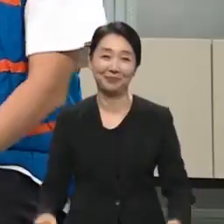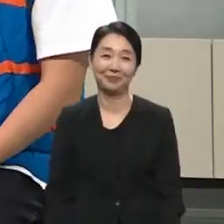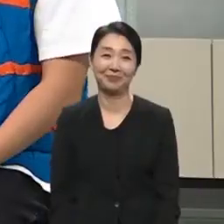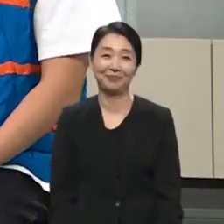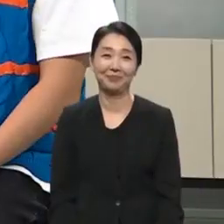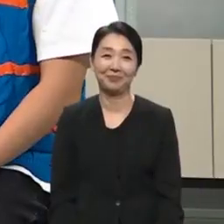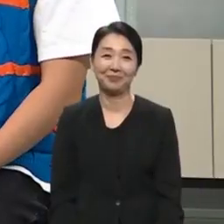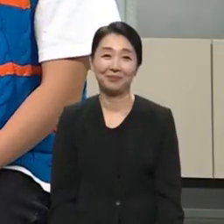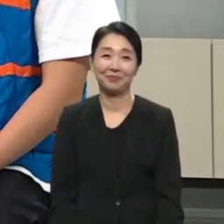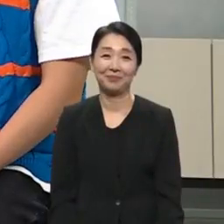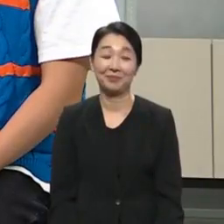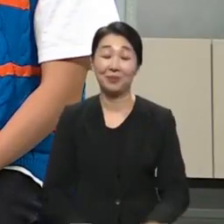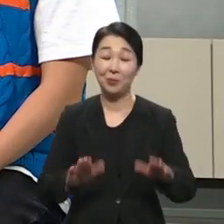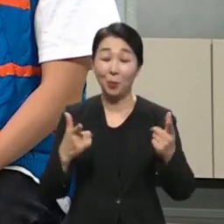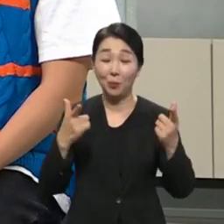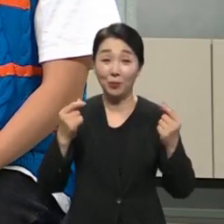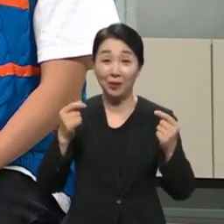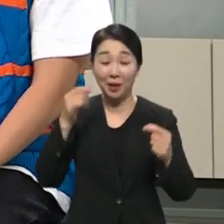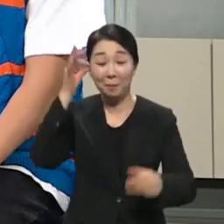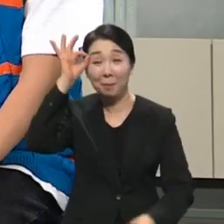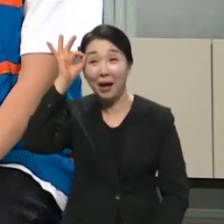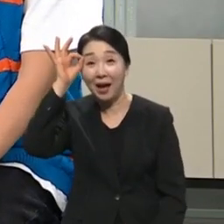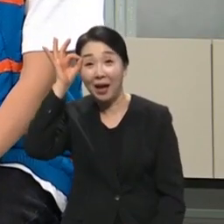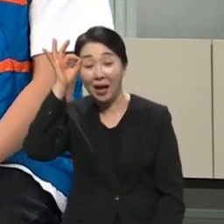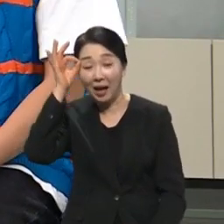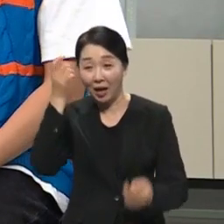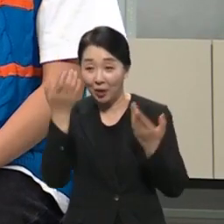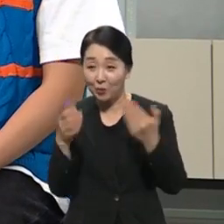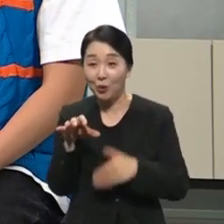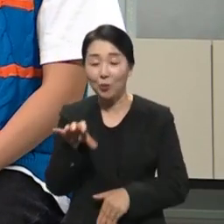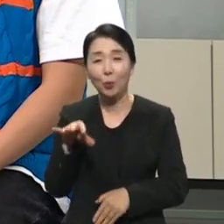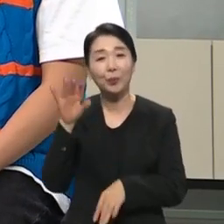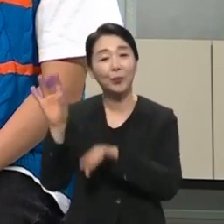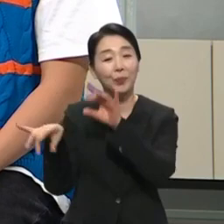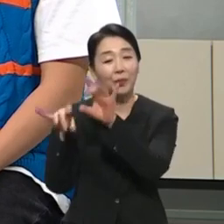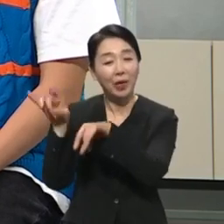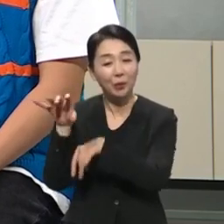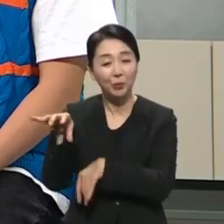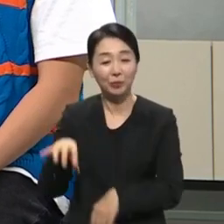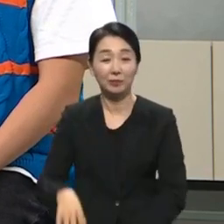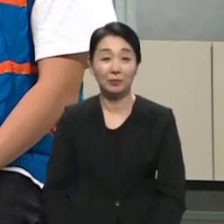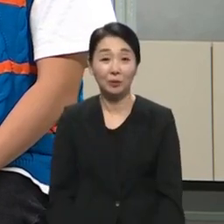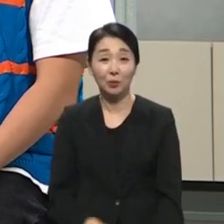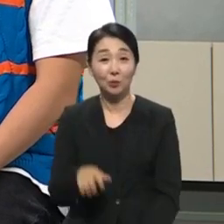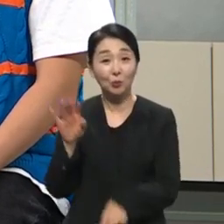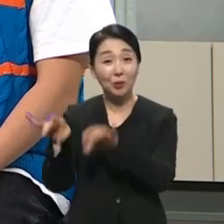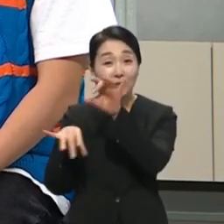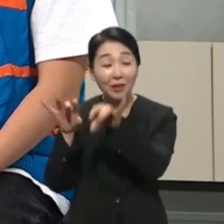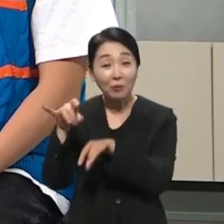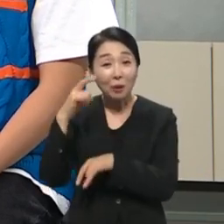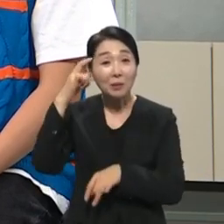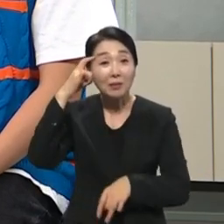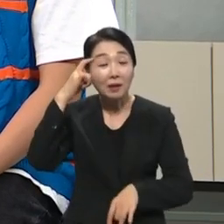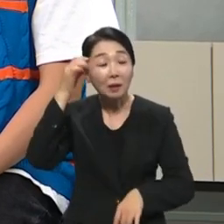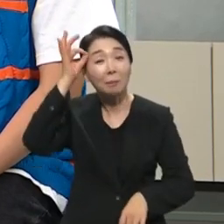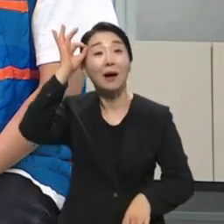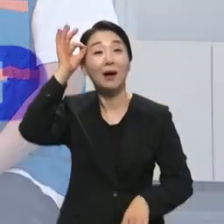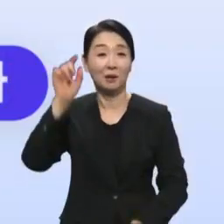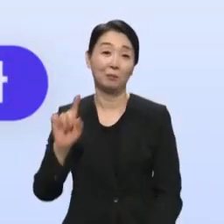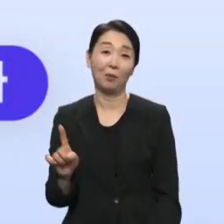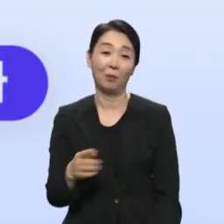네 오늘 같은 날 떠오르는 휴양지죠 오늘 키워드 태국입니다 혹시 두 분은 태국한 뭐 생각나세요